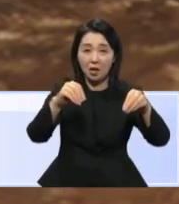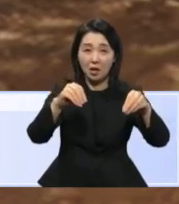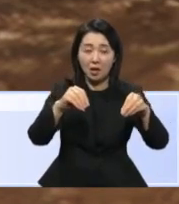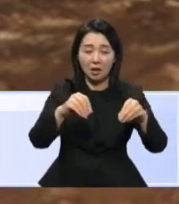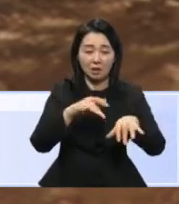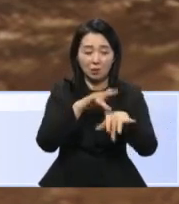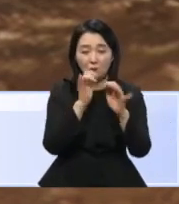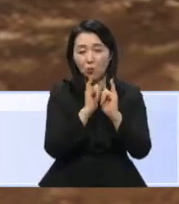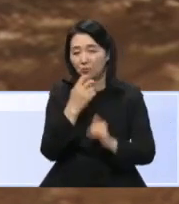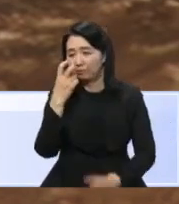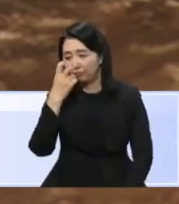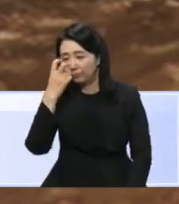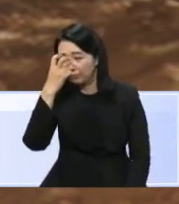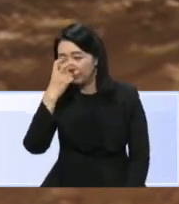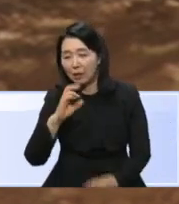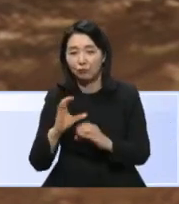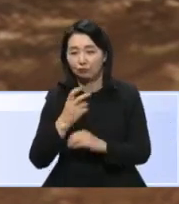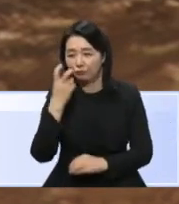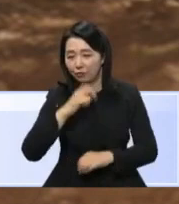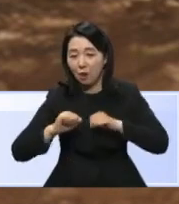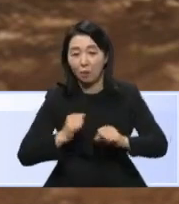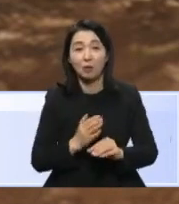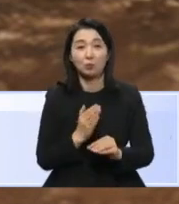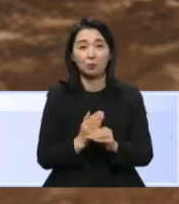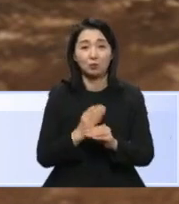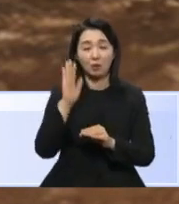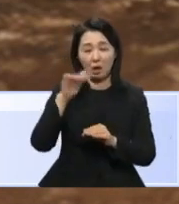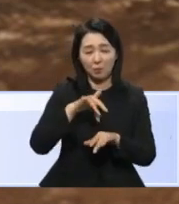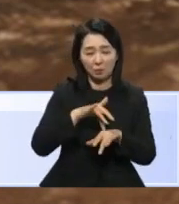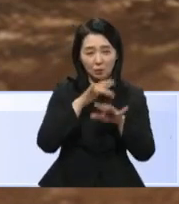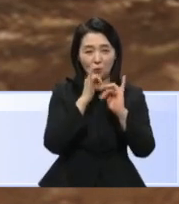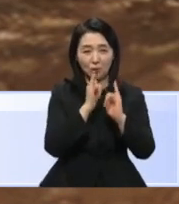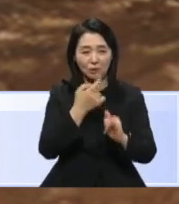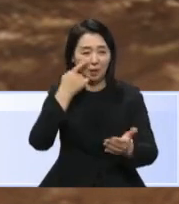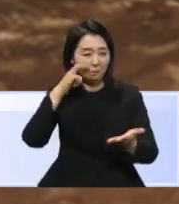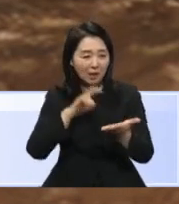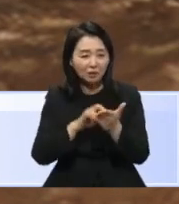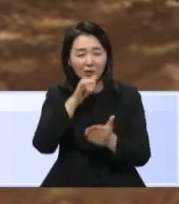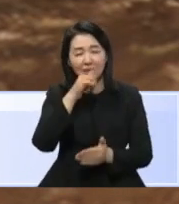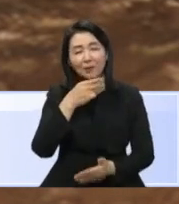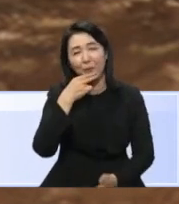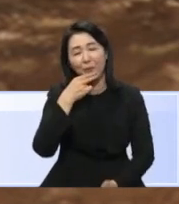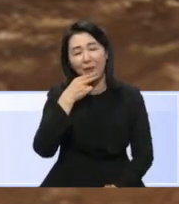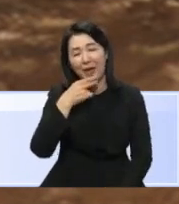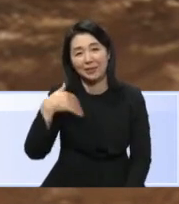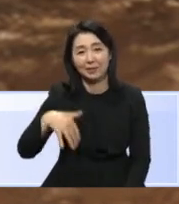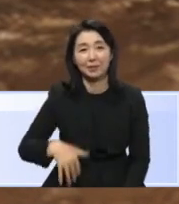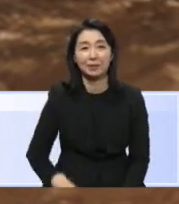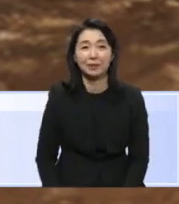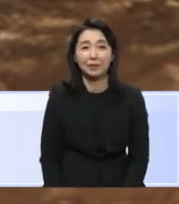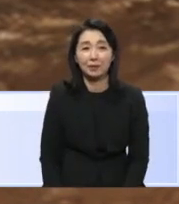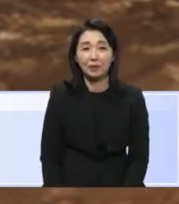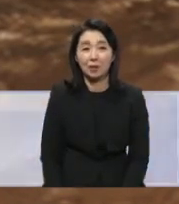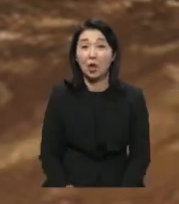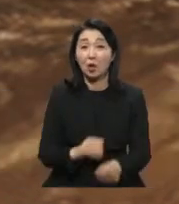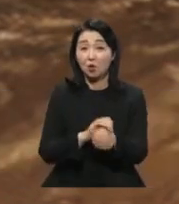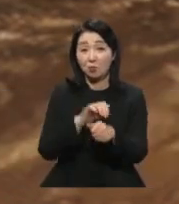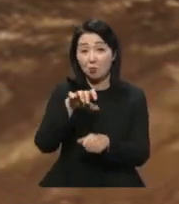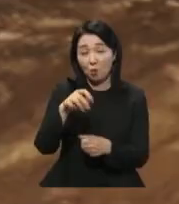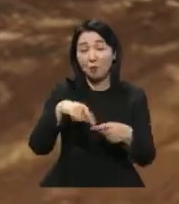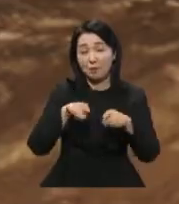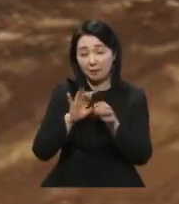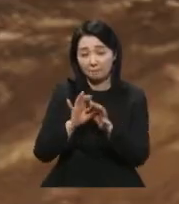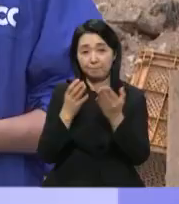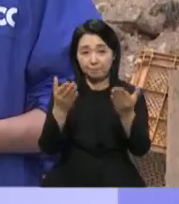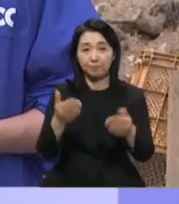작업이 속도를 내곤 했지만 아직까지 실종자를 더 찾았던 소식은 들어오지 않고 있습니다 경북 예천에 나가 있는 윤두열